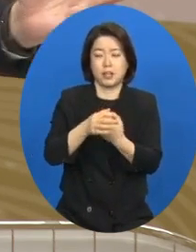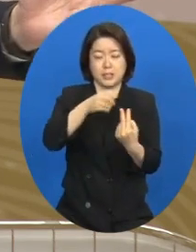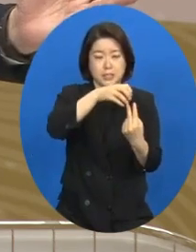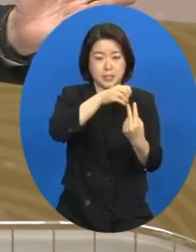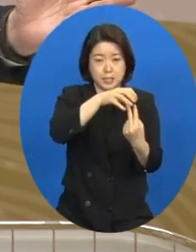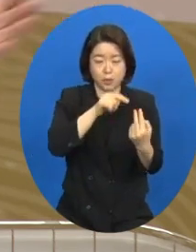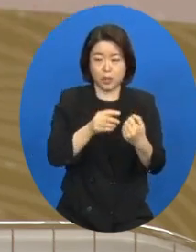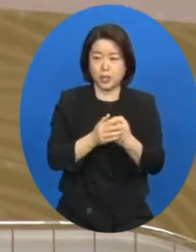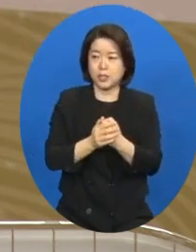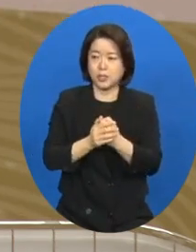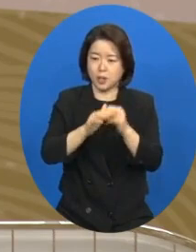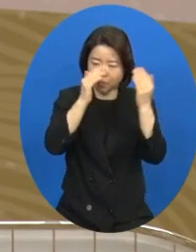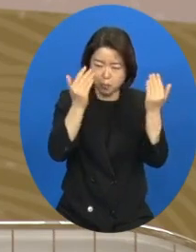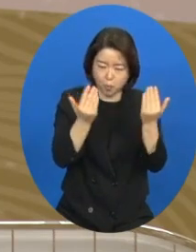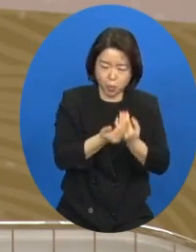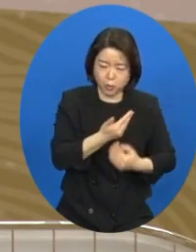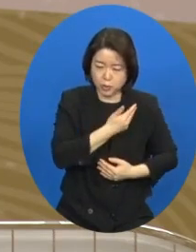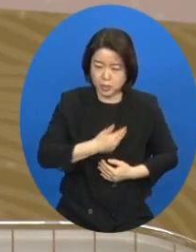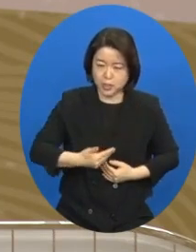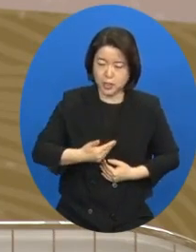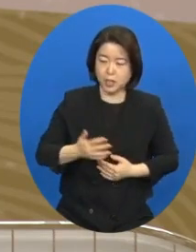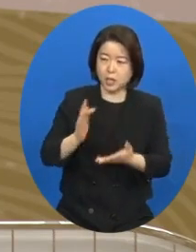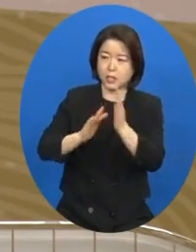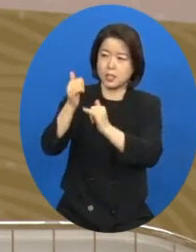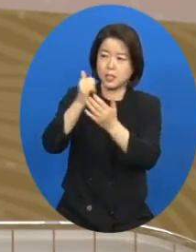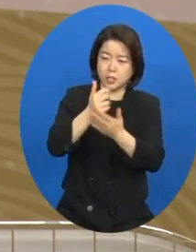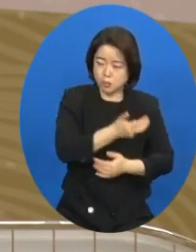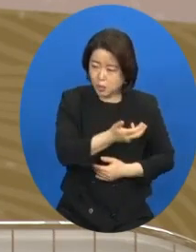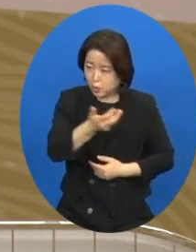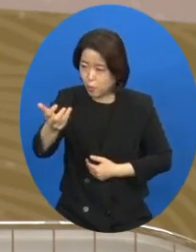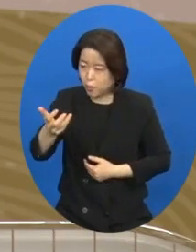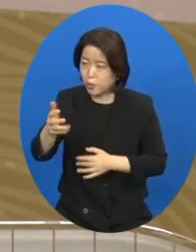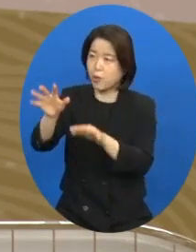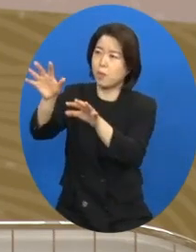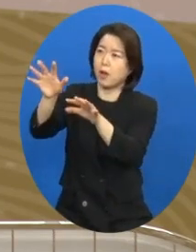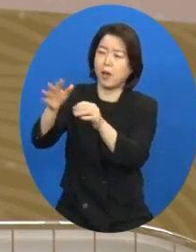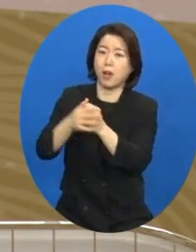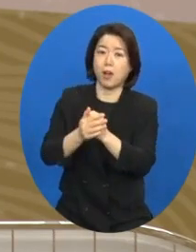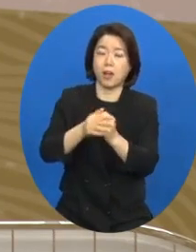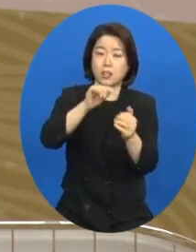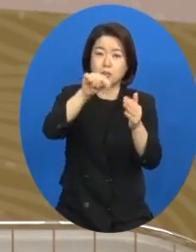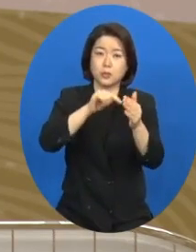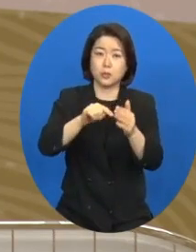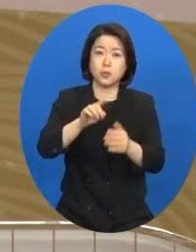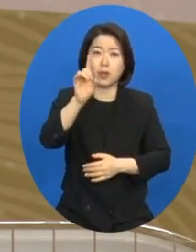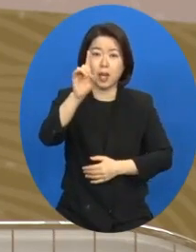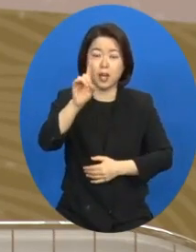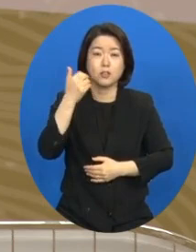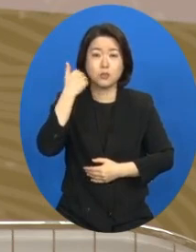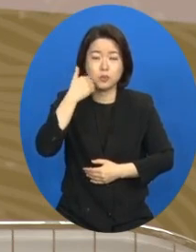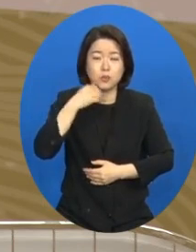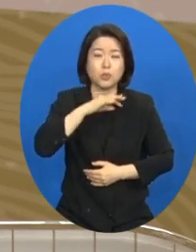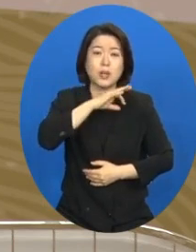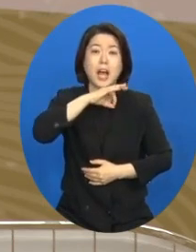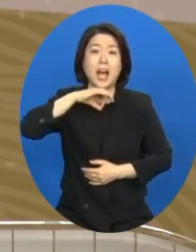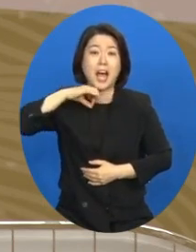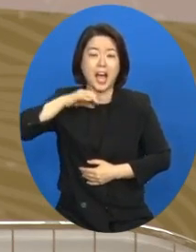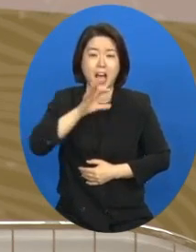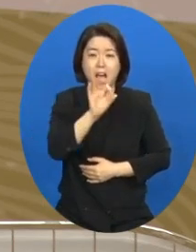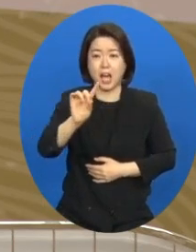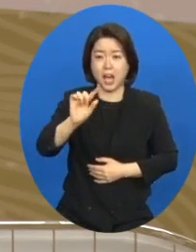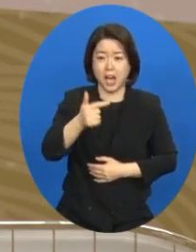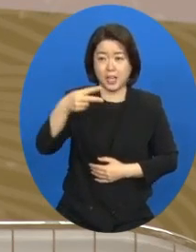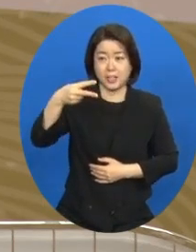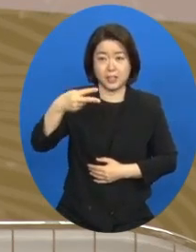예수님의 기로 다 옮겨 갔습니다 그 중에 한 사람이 안들어 라는 제자 에요 근데 이 안드레가